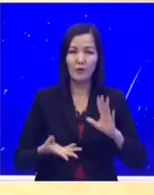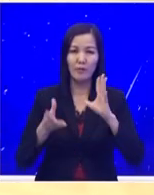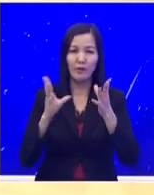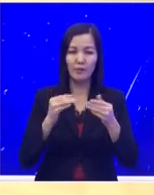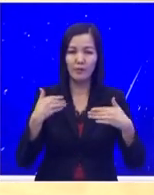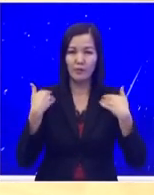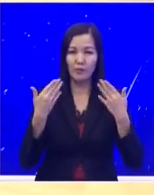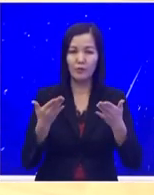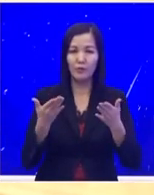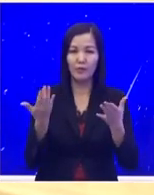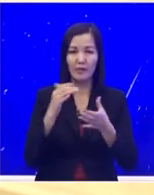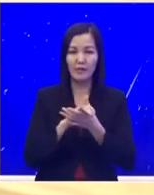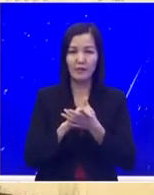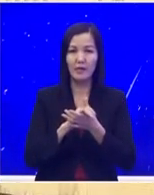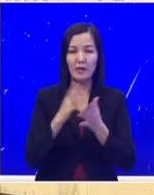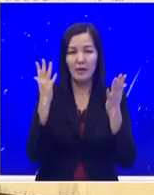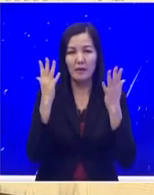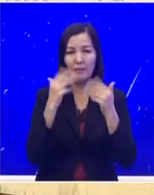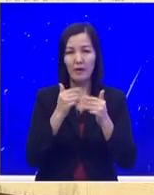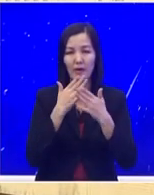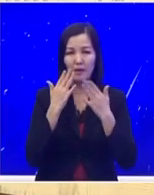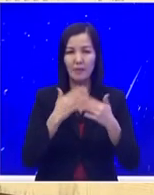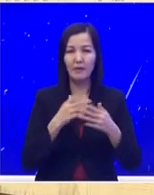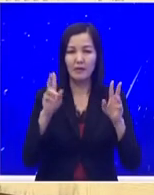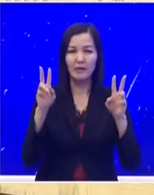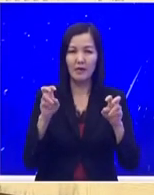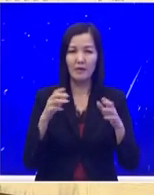алтылаш біледі. Махаббат тақырыбы, ән жыры, өкініші,